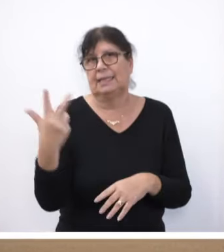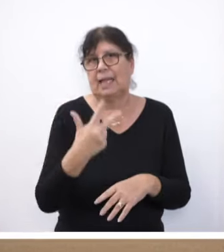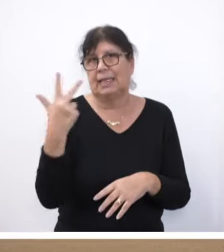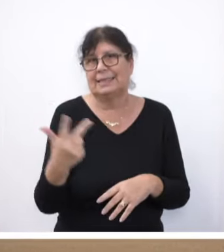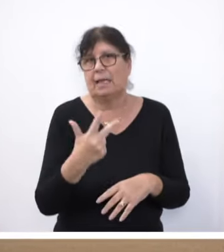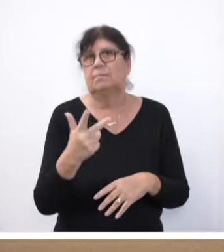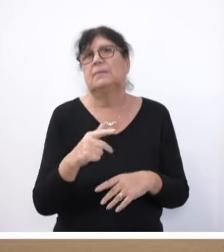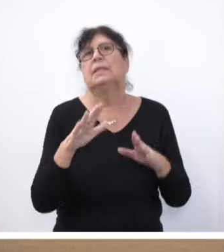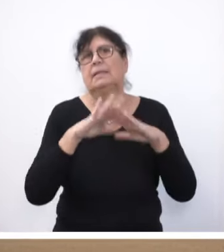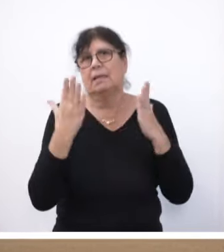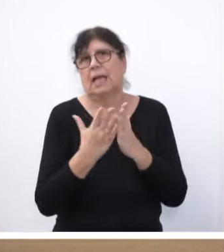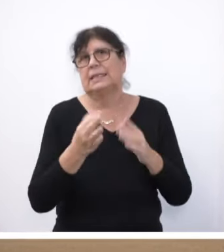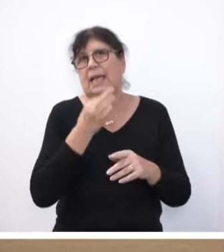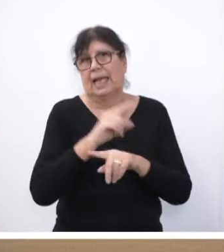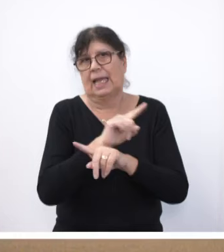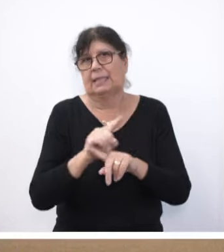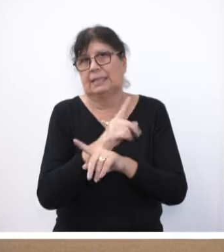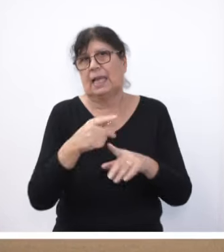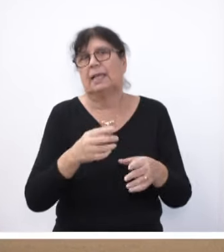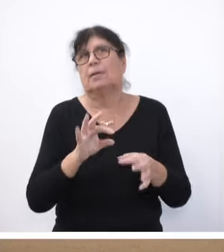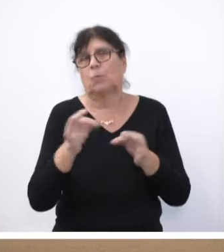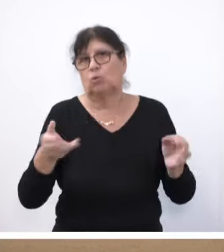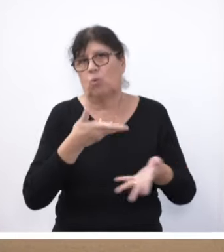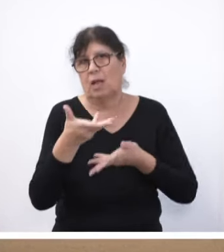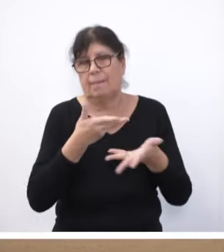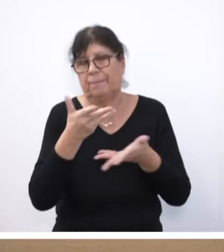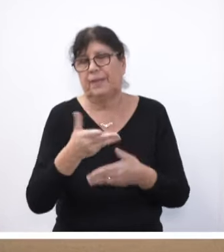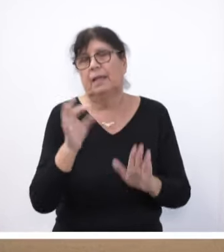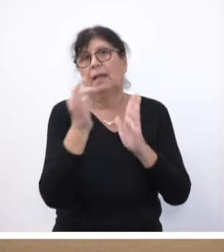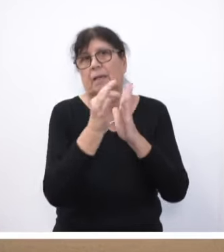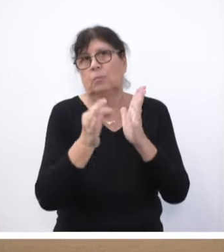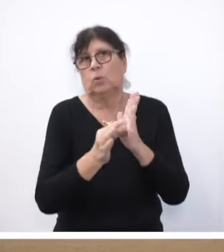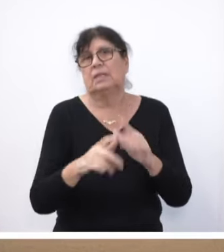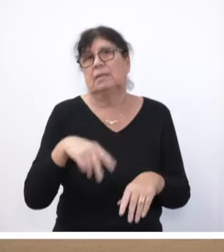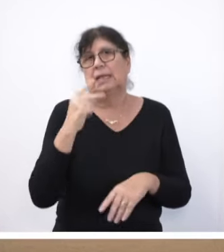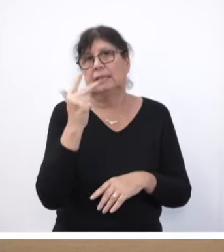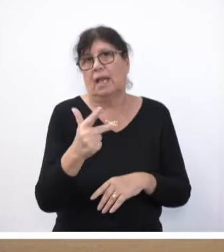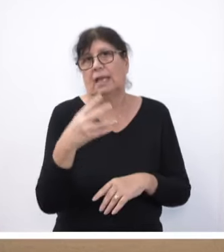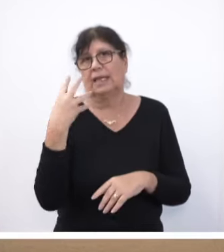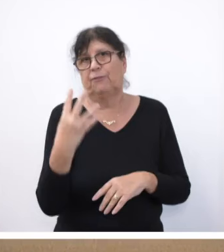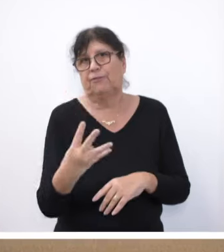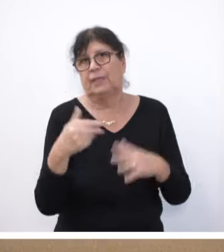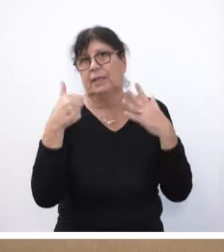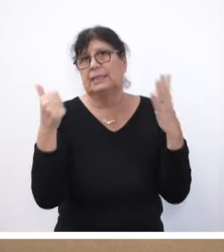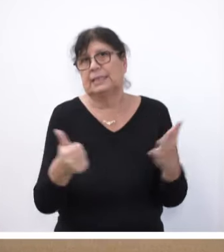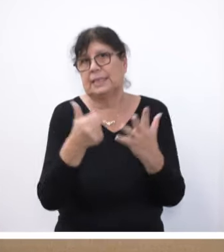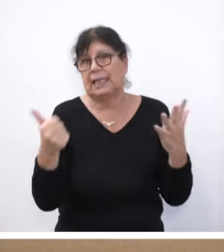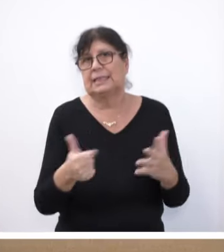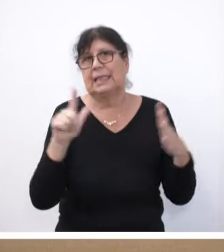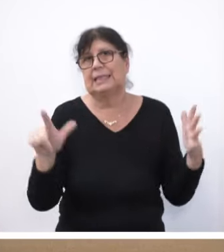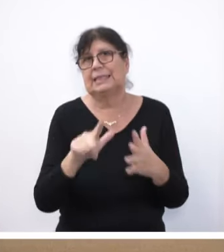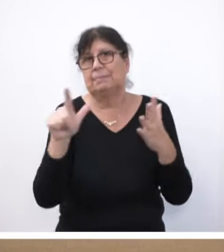13 werden in einem ganzen Redezeitmodul beraten. Die Tagesordnungspunkte 3, 4,